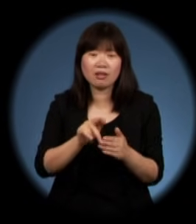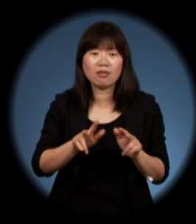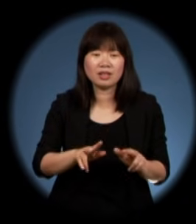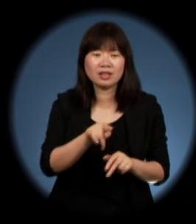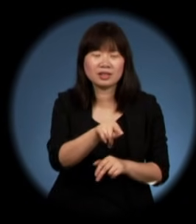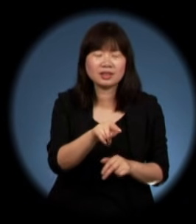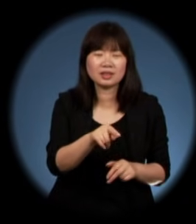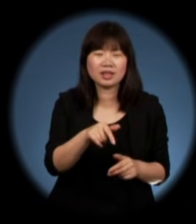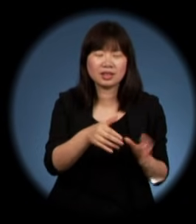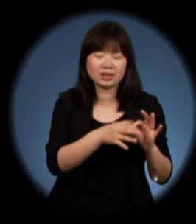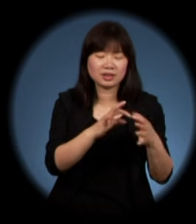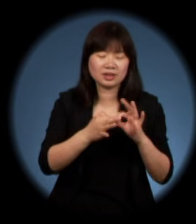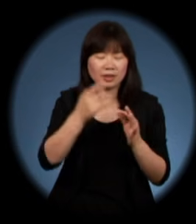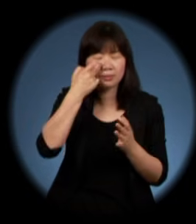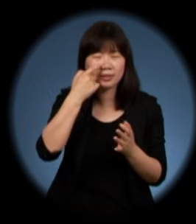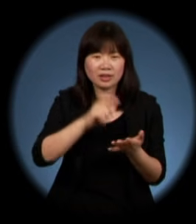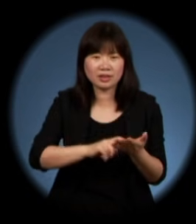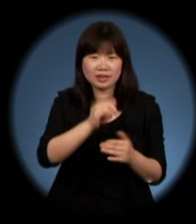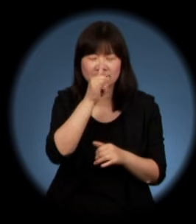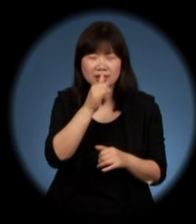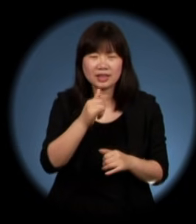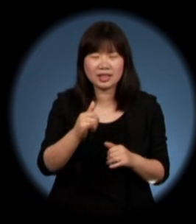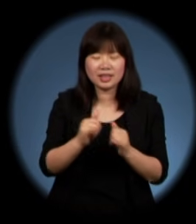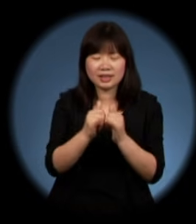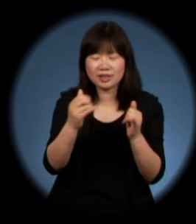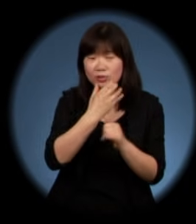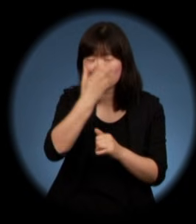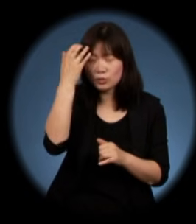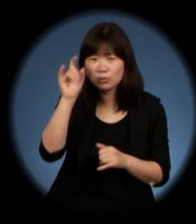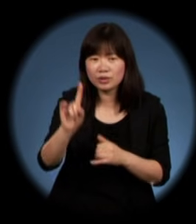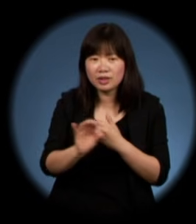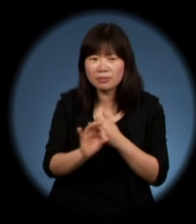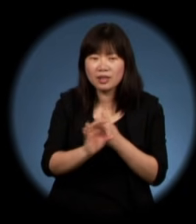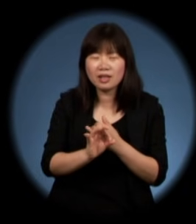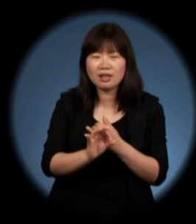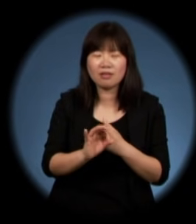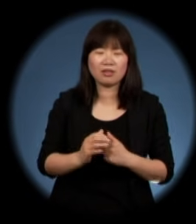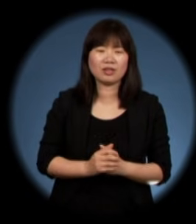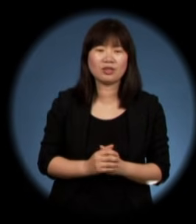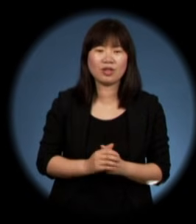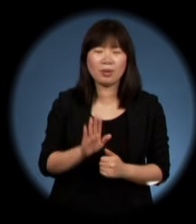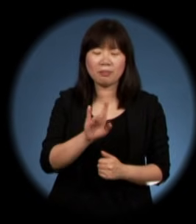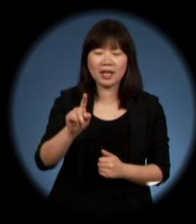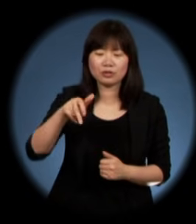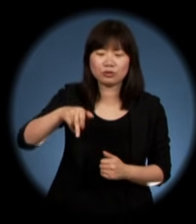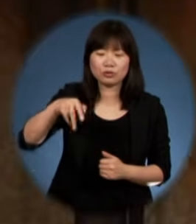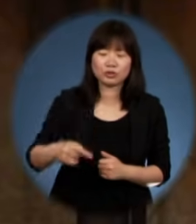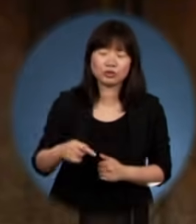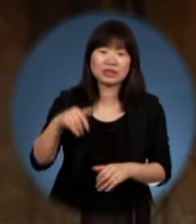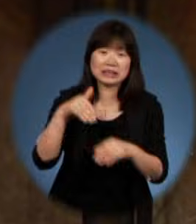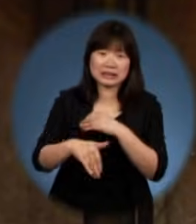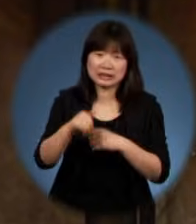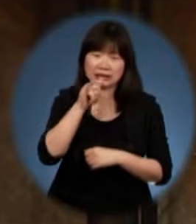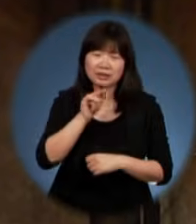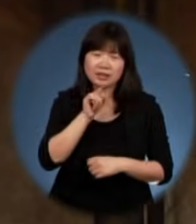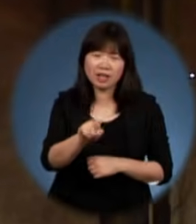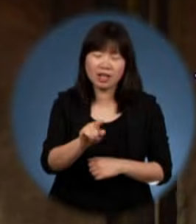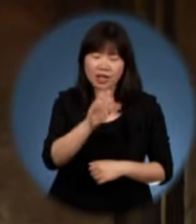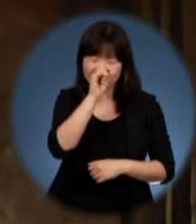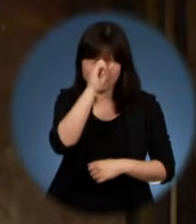그리스가 박 이란 인간의 이상은 기온이 소성 인가 막후 스슥 인가 그 것을